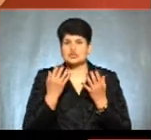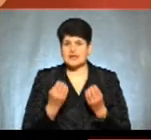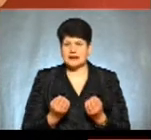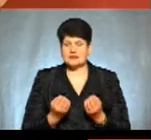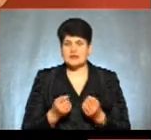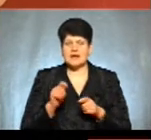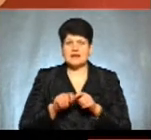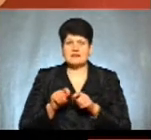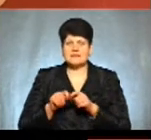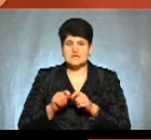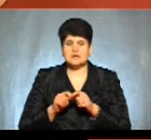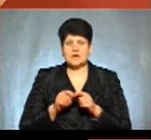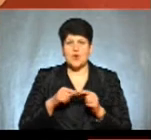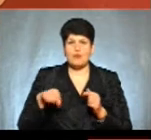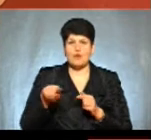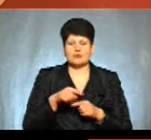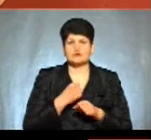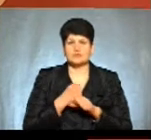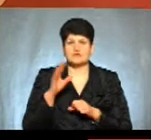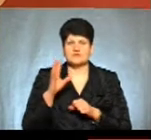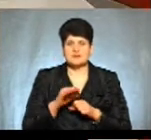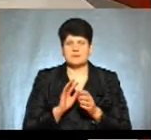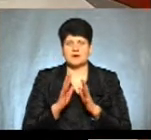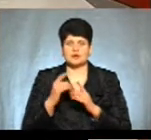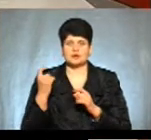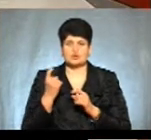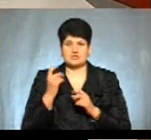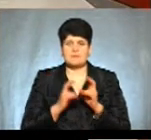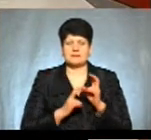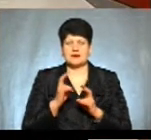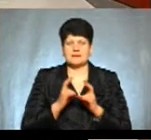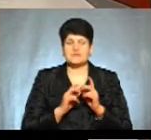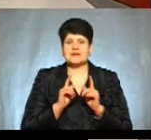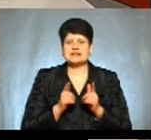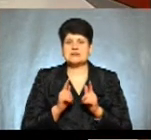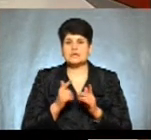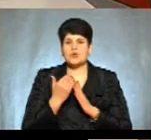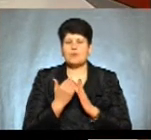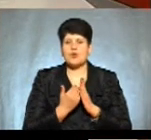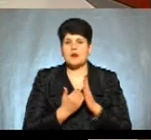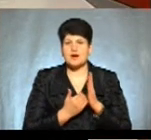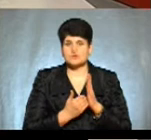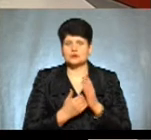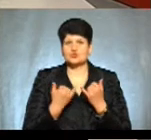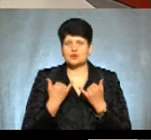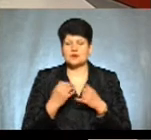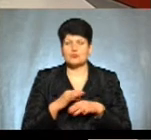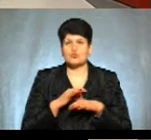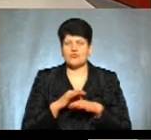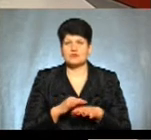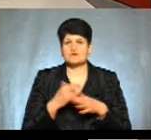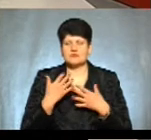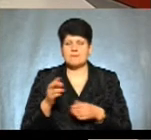день ревізії обходів зроблені всіма лісогосподарськими підприємствами, і згідно порядку, сьогодні проводиться